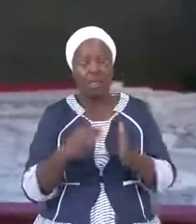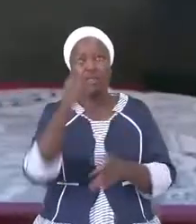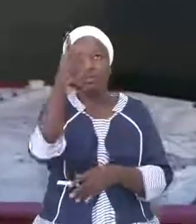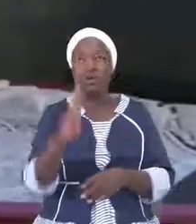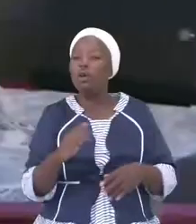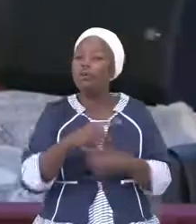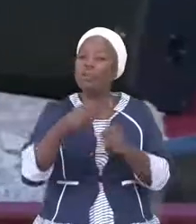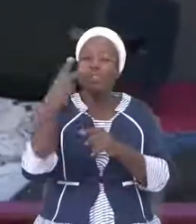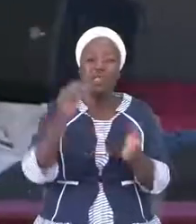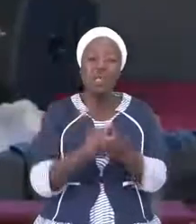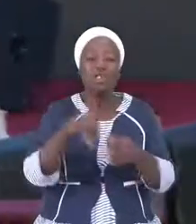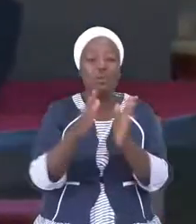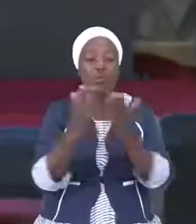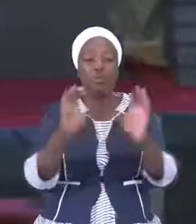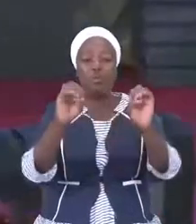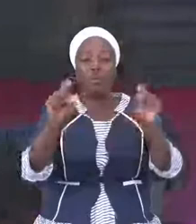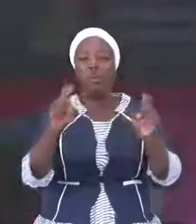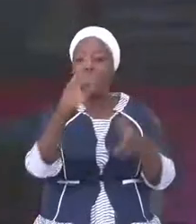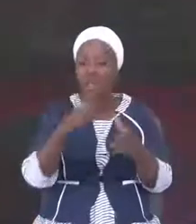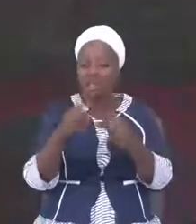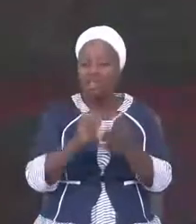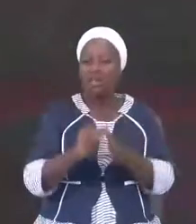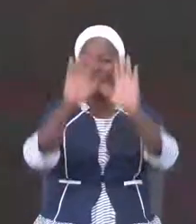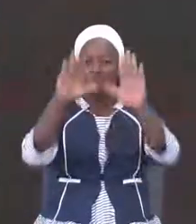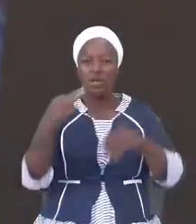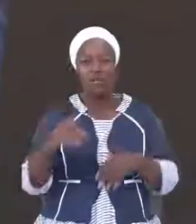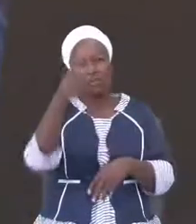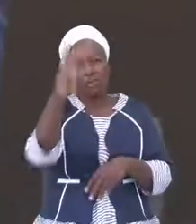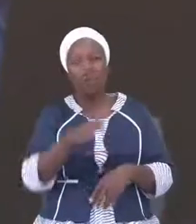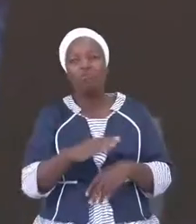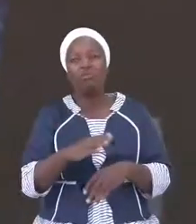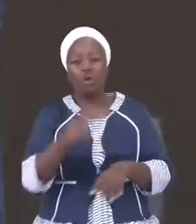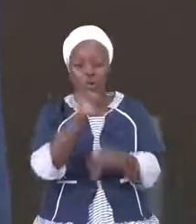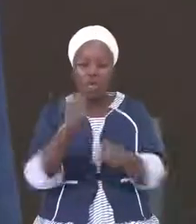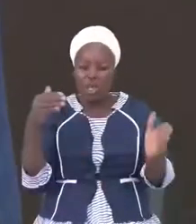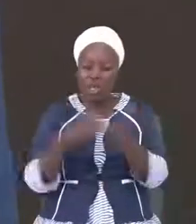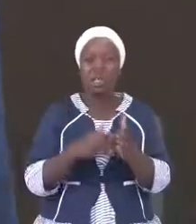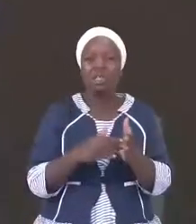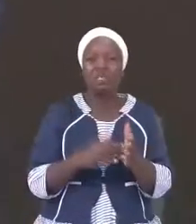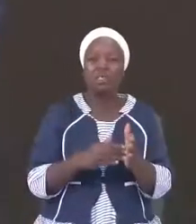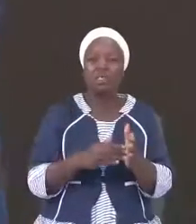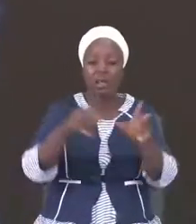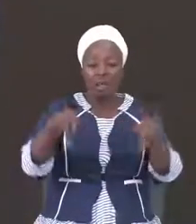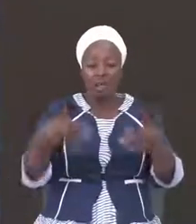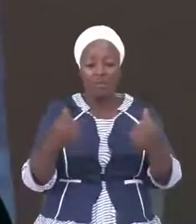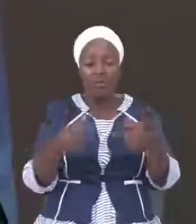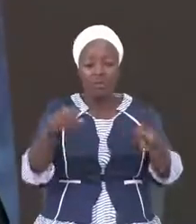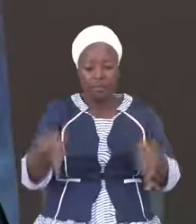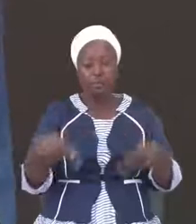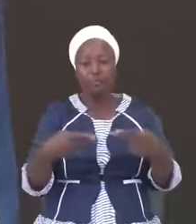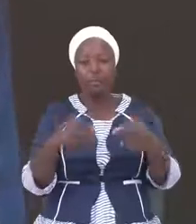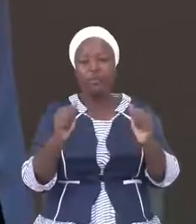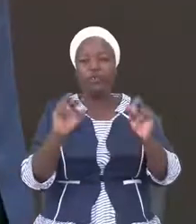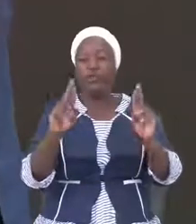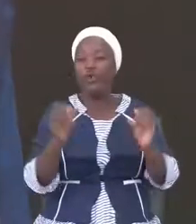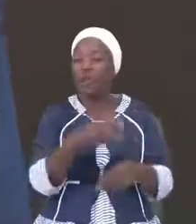Dieu. On peut voir cela en Exode, les merveilles de Dieu qui ont traité le cas